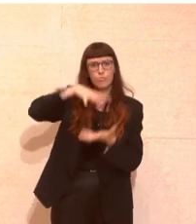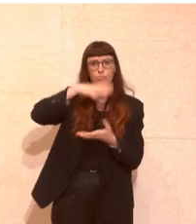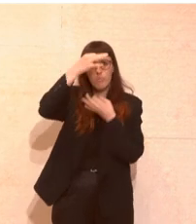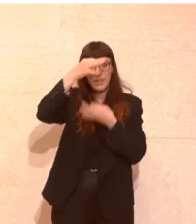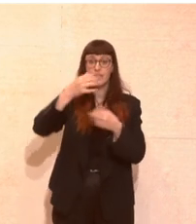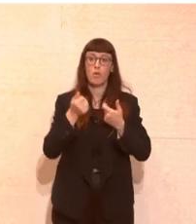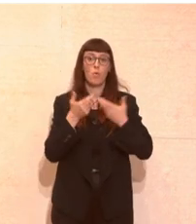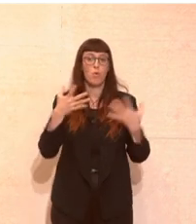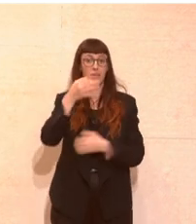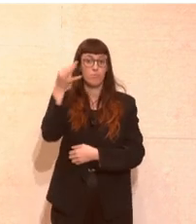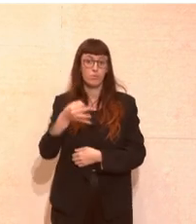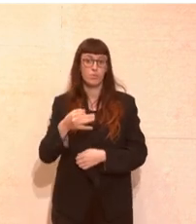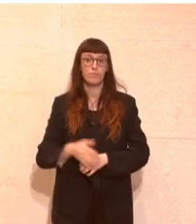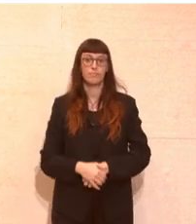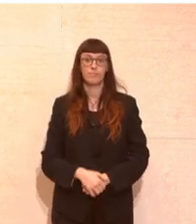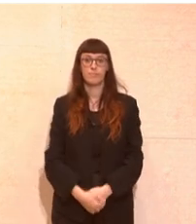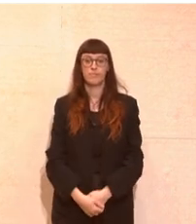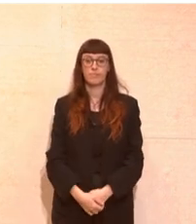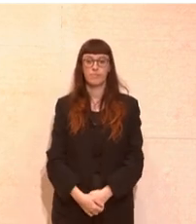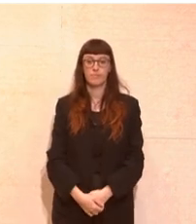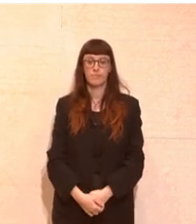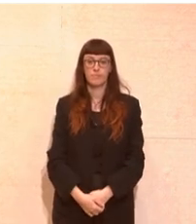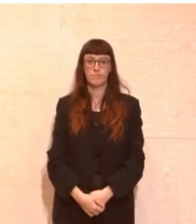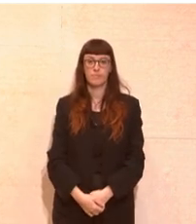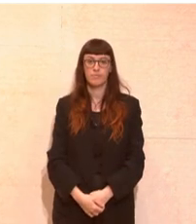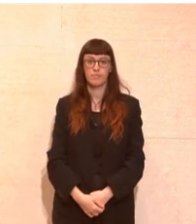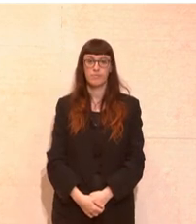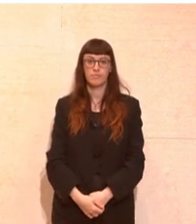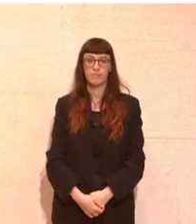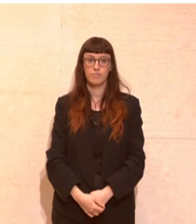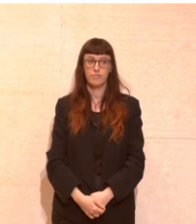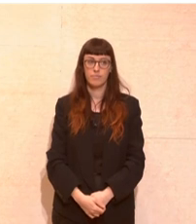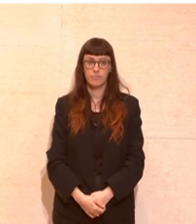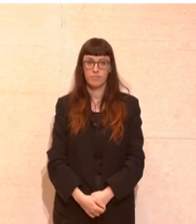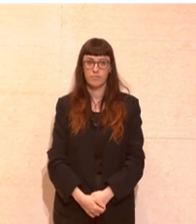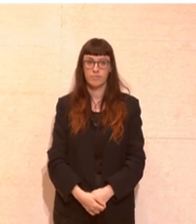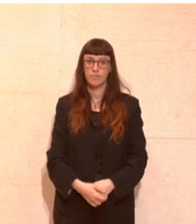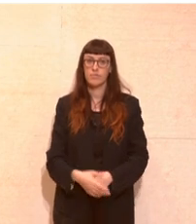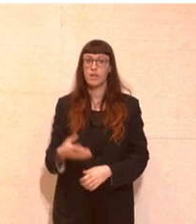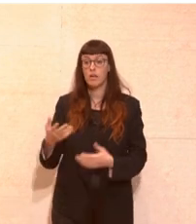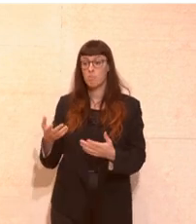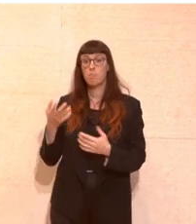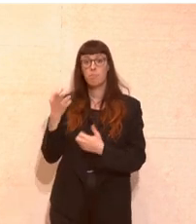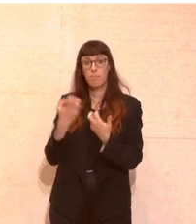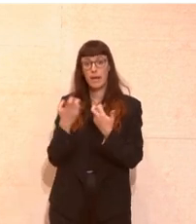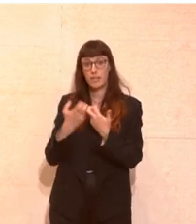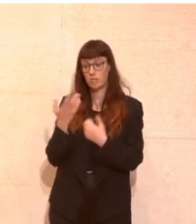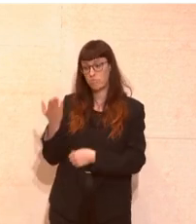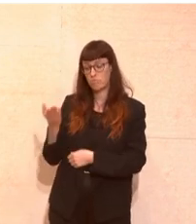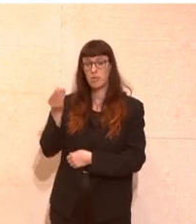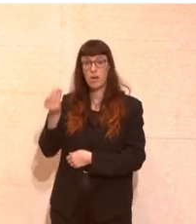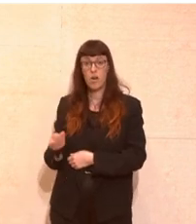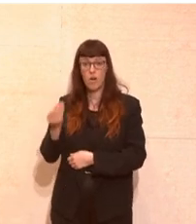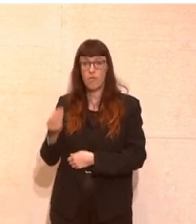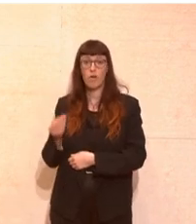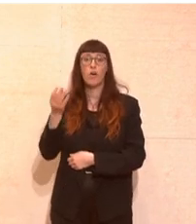sont expliqués par les troubles du sommeil. Et je vous montre ici pour une population d'enfants avec TSA qui était jeune, donc